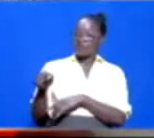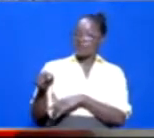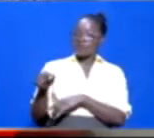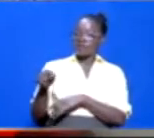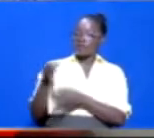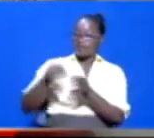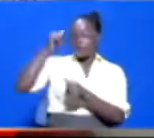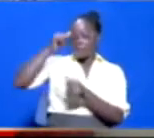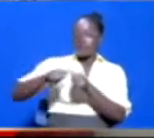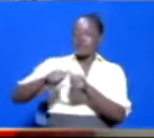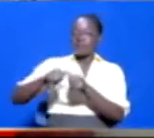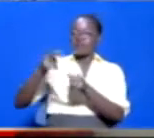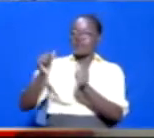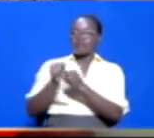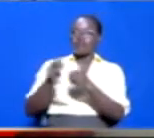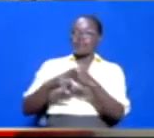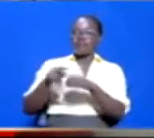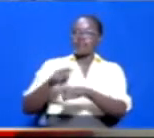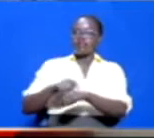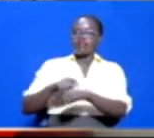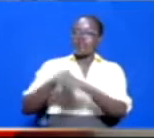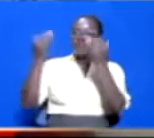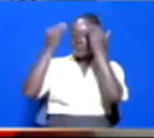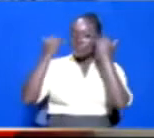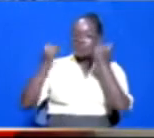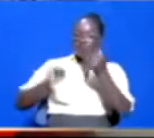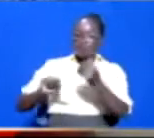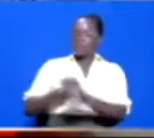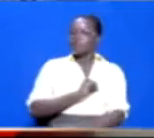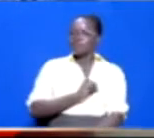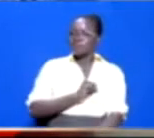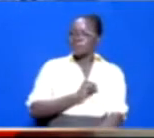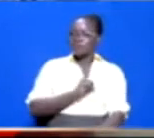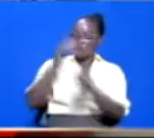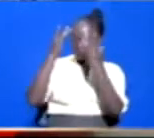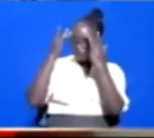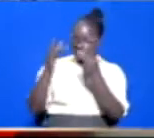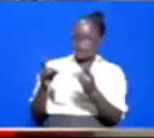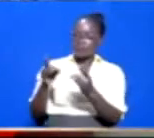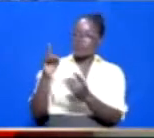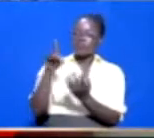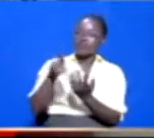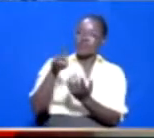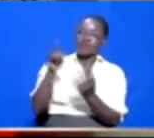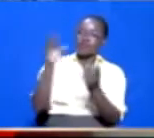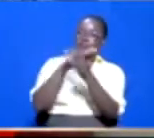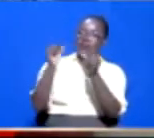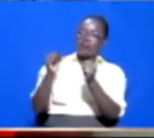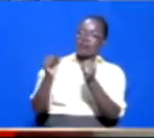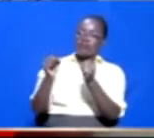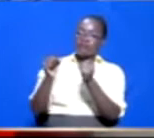ukikumbuka 2017 wakati koti ya Supreme Court iliamua kwamba uchaguzi ya presidential